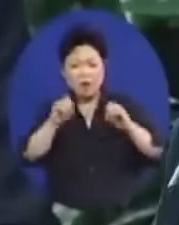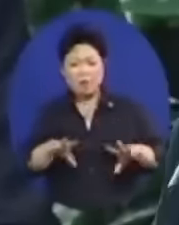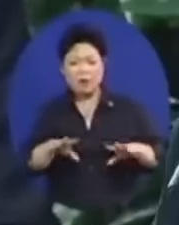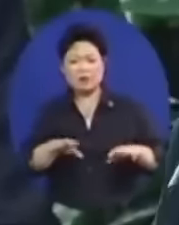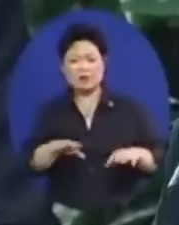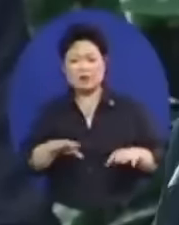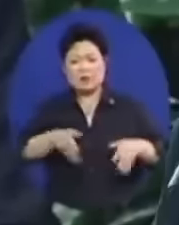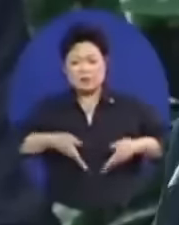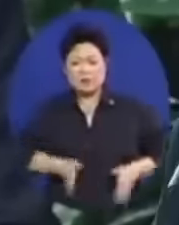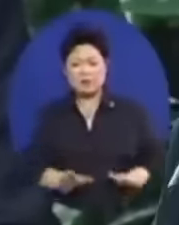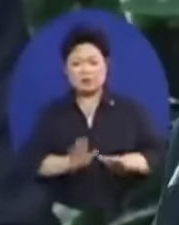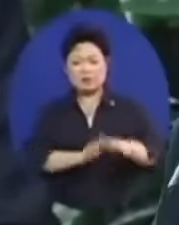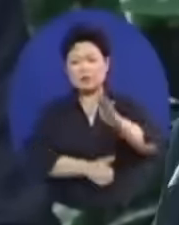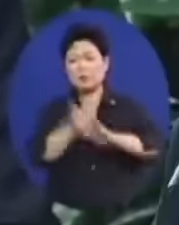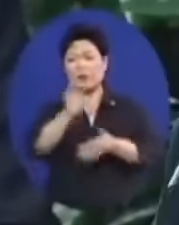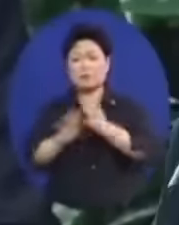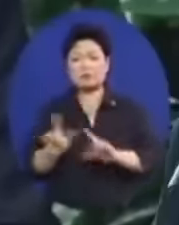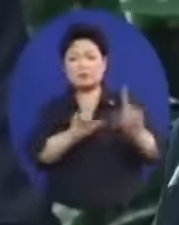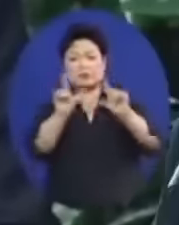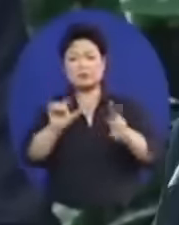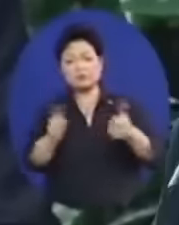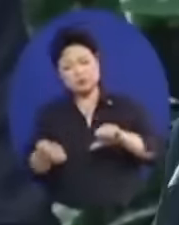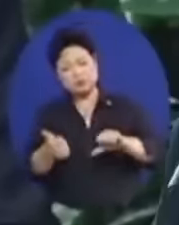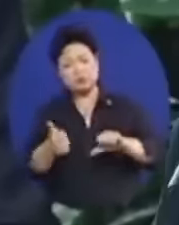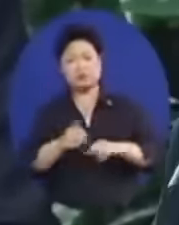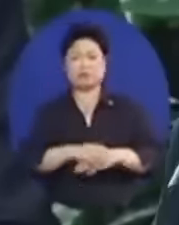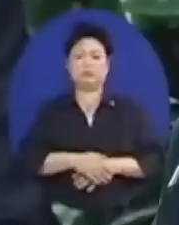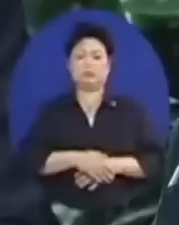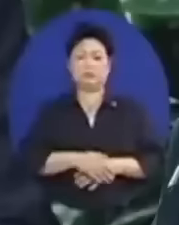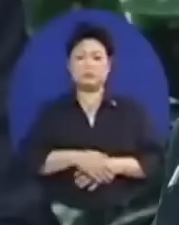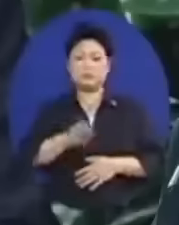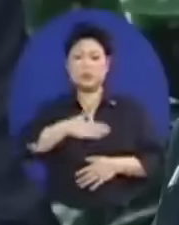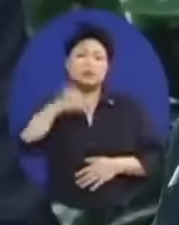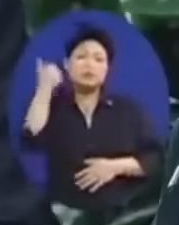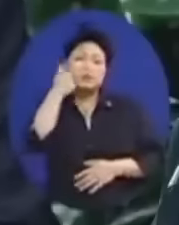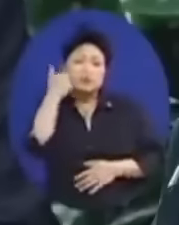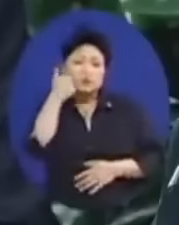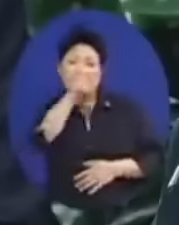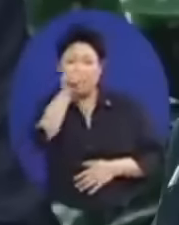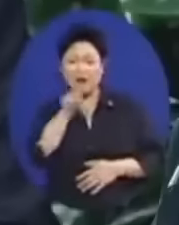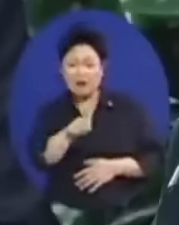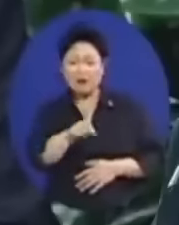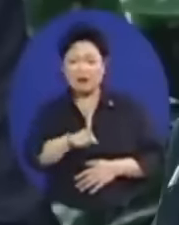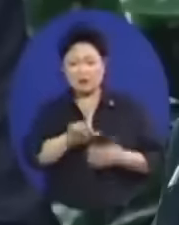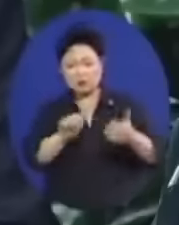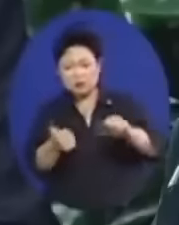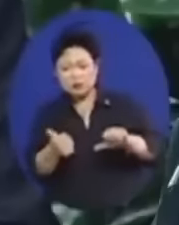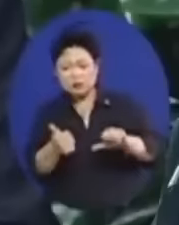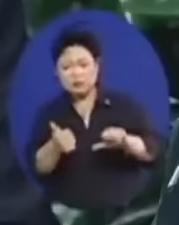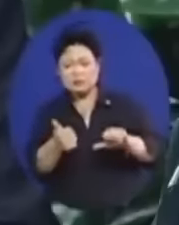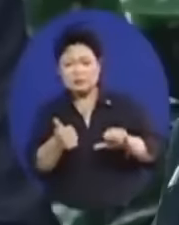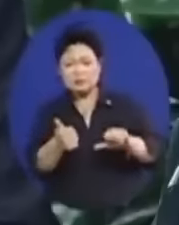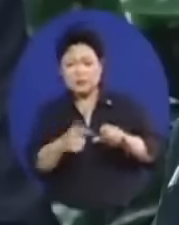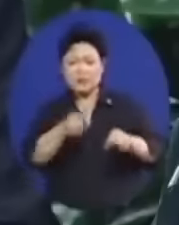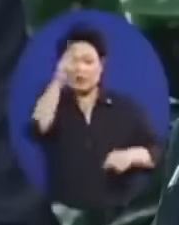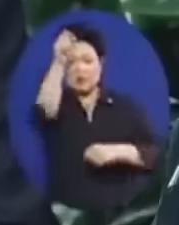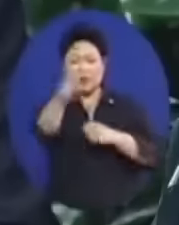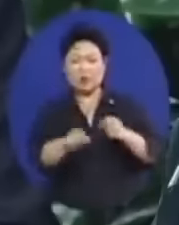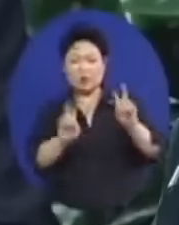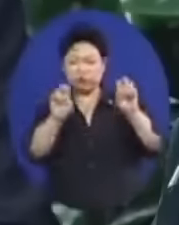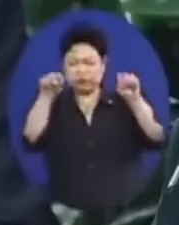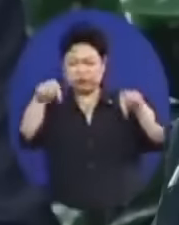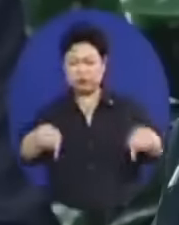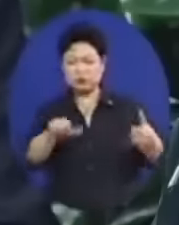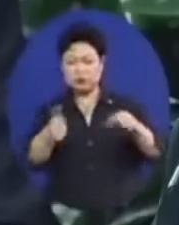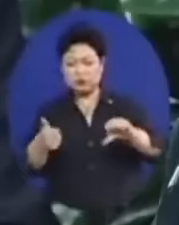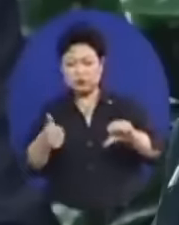허무하게 살다가 허무하게 죽는 무아 허무의 존재이다, 나는 누군가 죽으면 뭐 영원한 무의 존재이다,